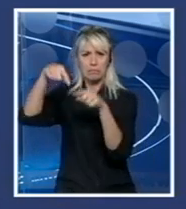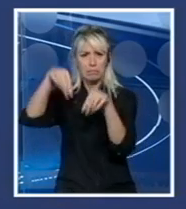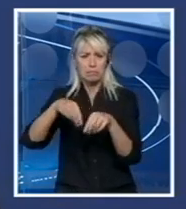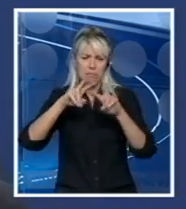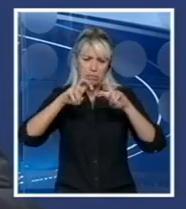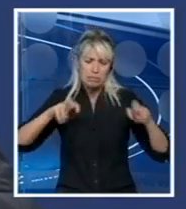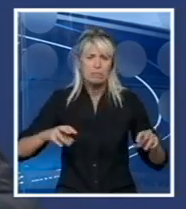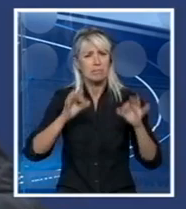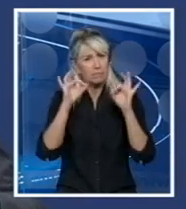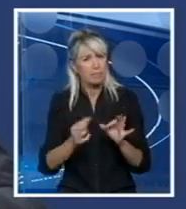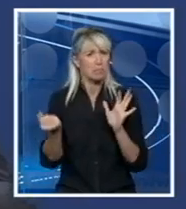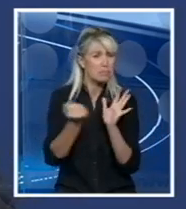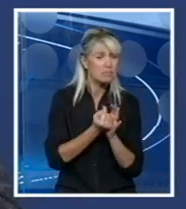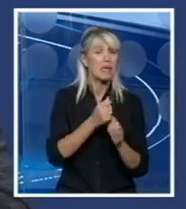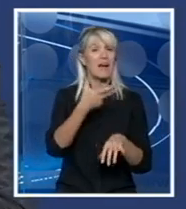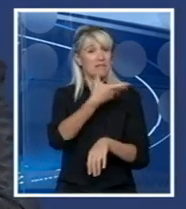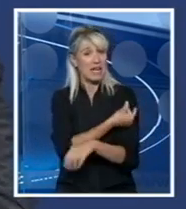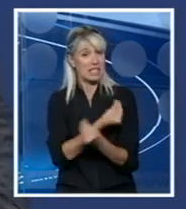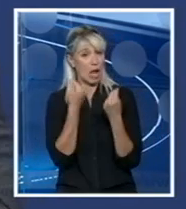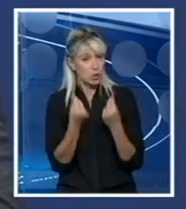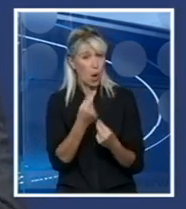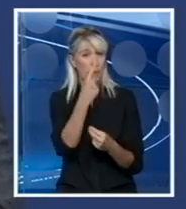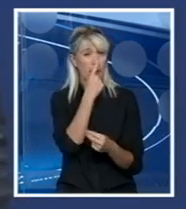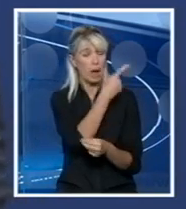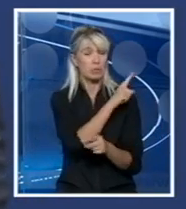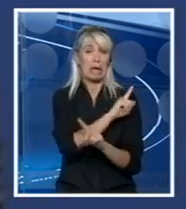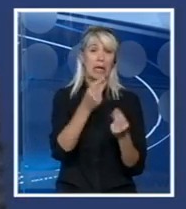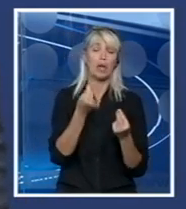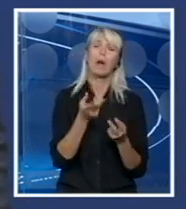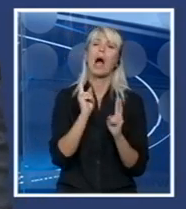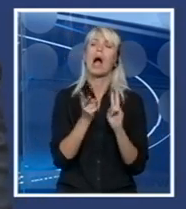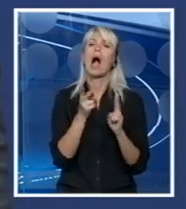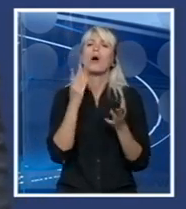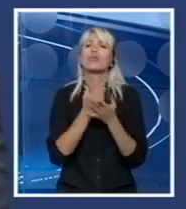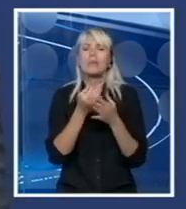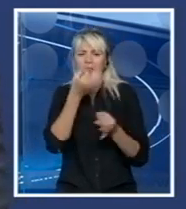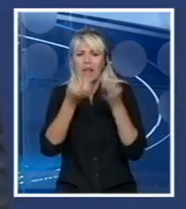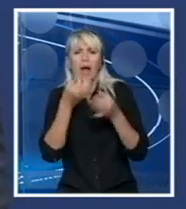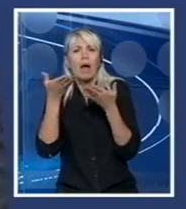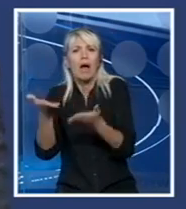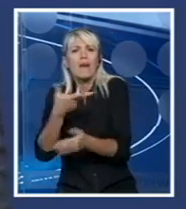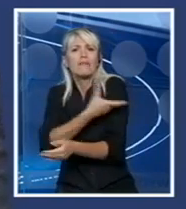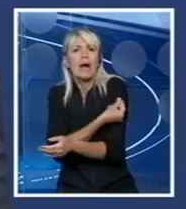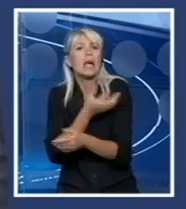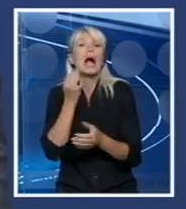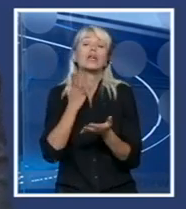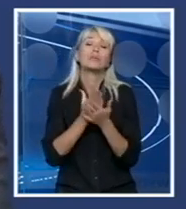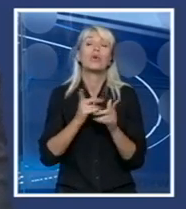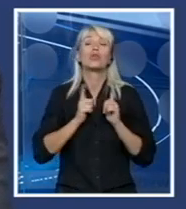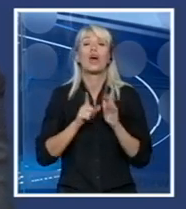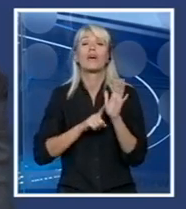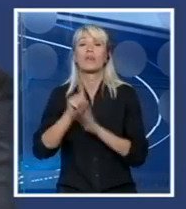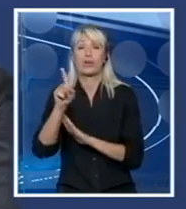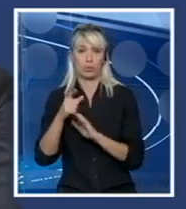su kriterijumi? Da li će je lekari i kako će je testirati? Kada možemo da je očekujemo? I treće pitanje odnosi se na